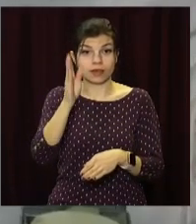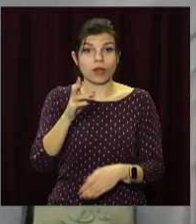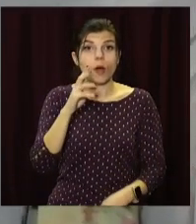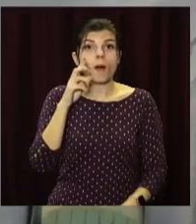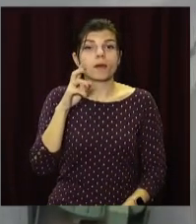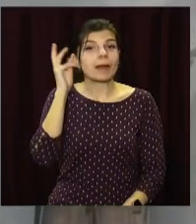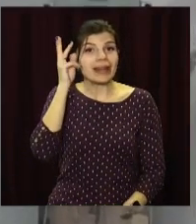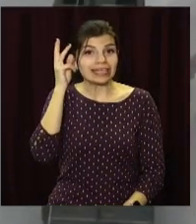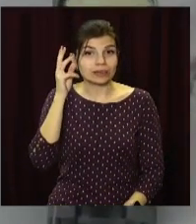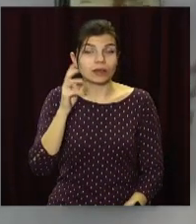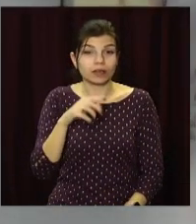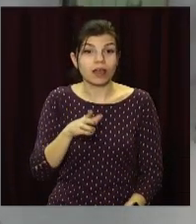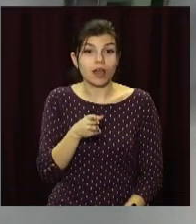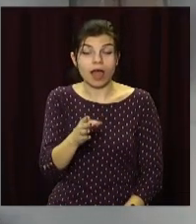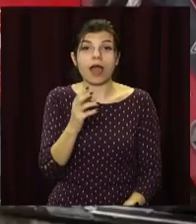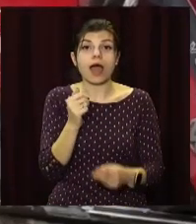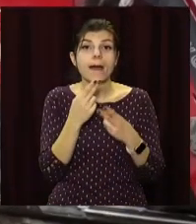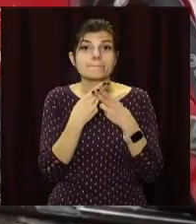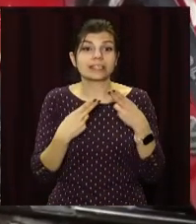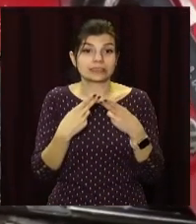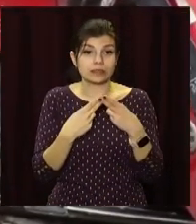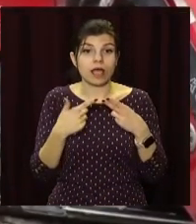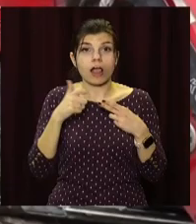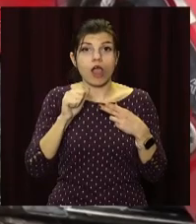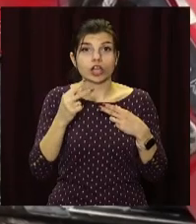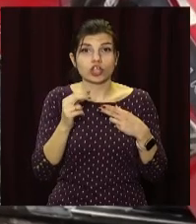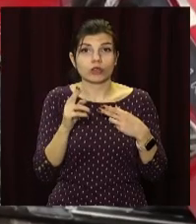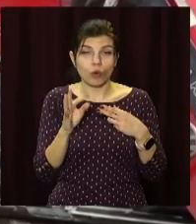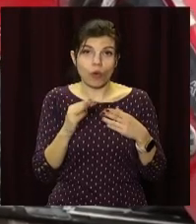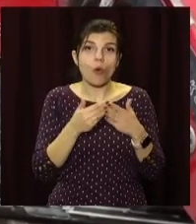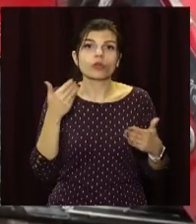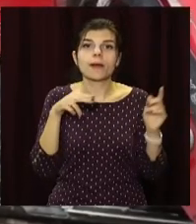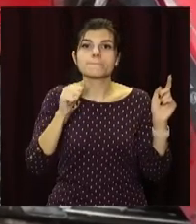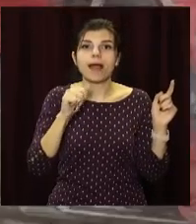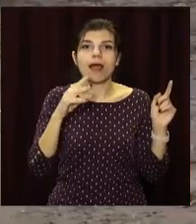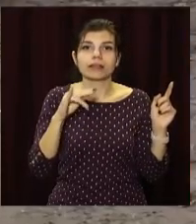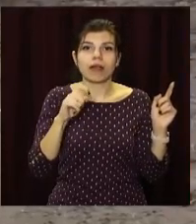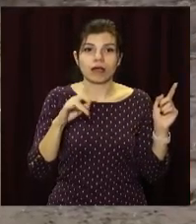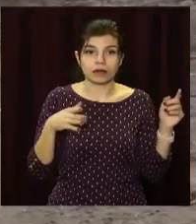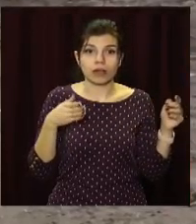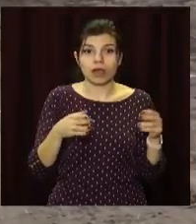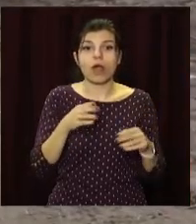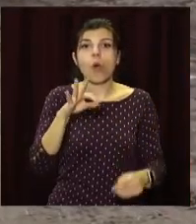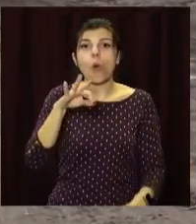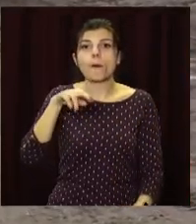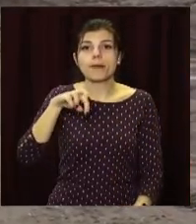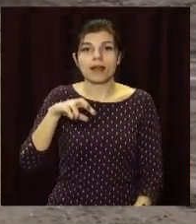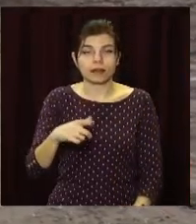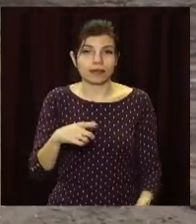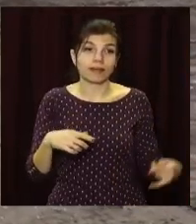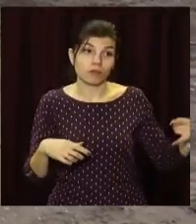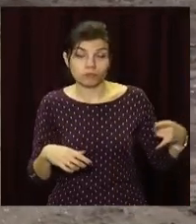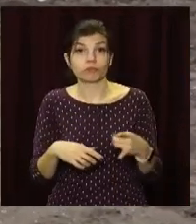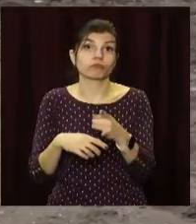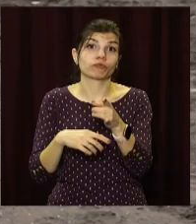Богдана Хмельницького. «Мерседес» рухався по Гальченка від Панікахи. Зіткнення спровокував «Опель», який виїхав у цей момент